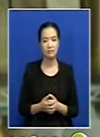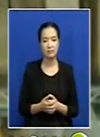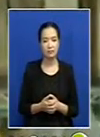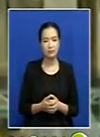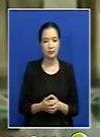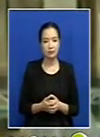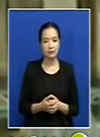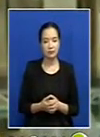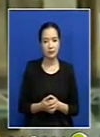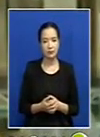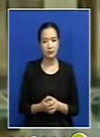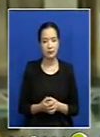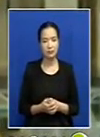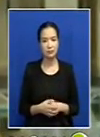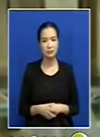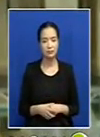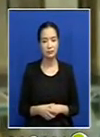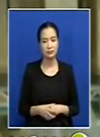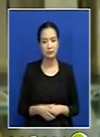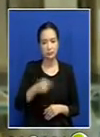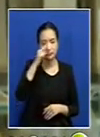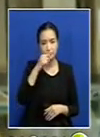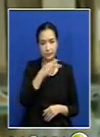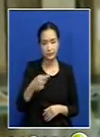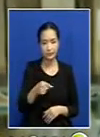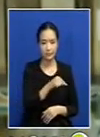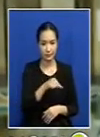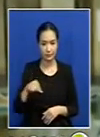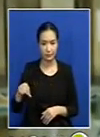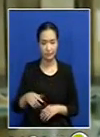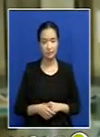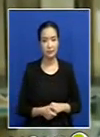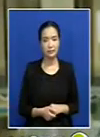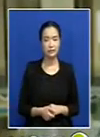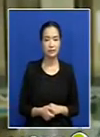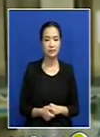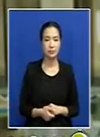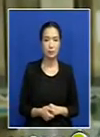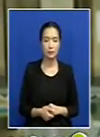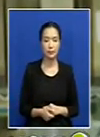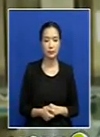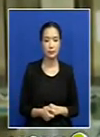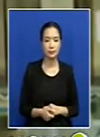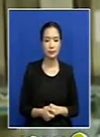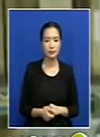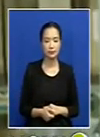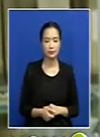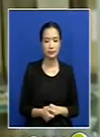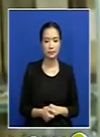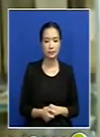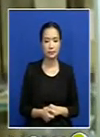know like of course like we are inspired from it in ourhistory or it's in our